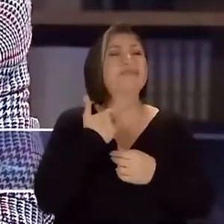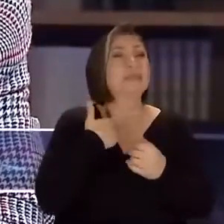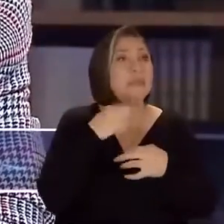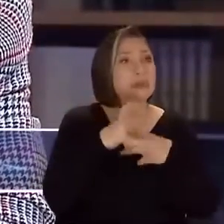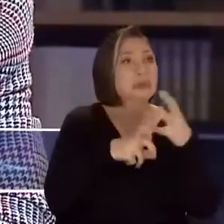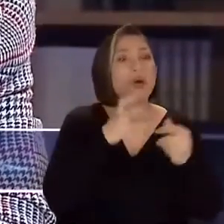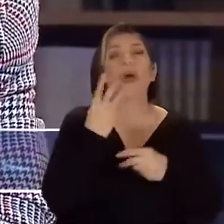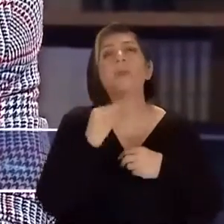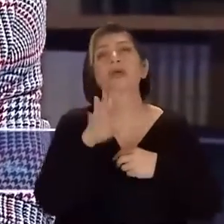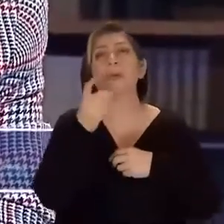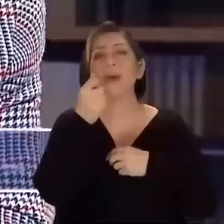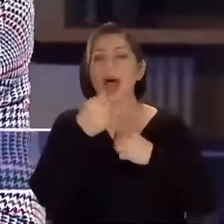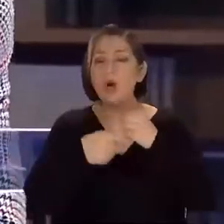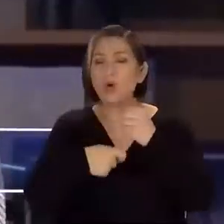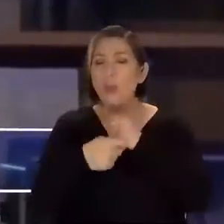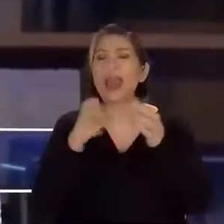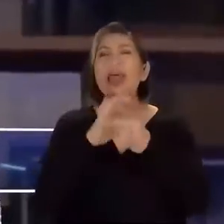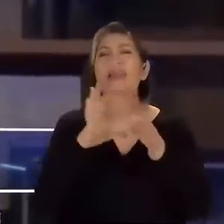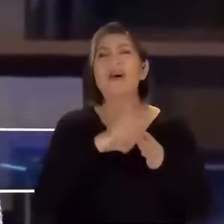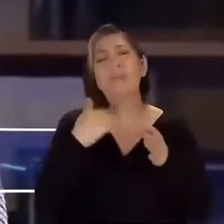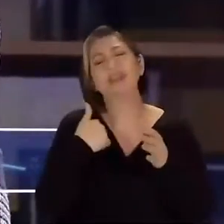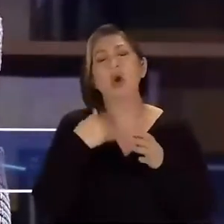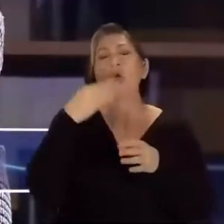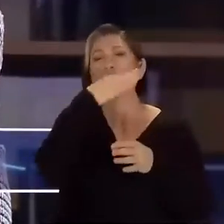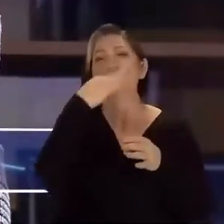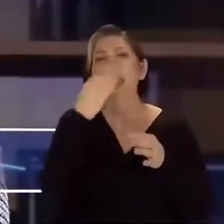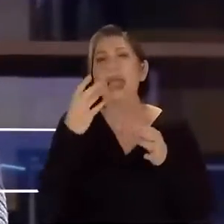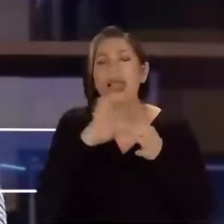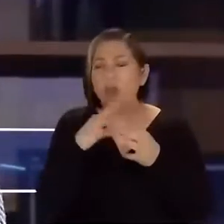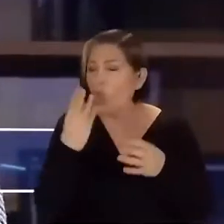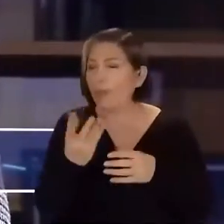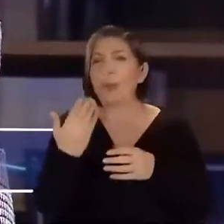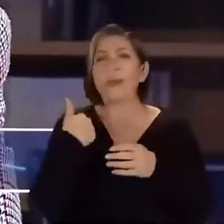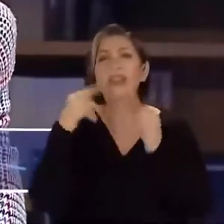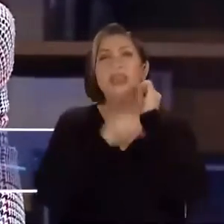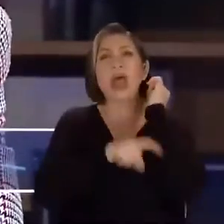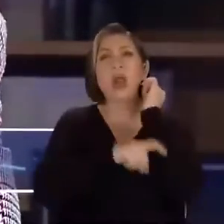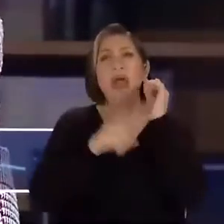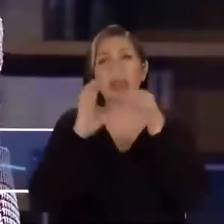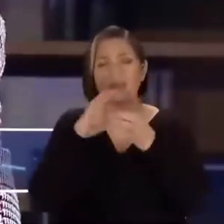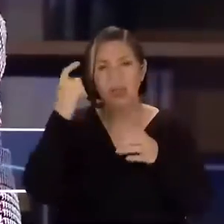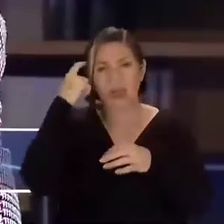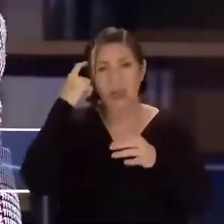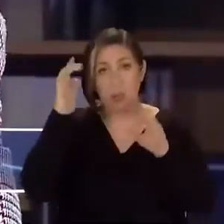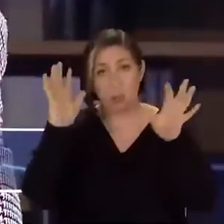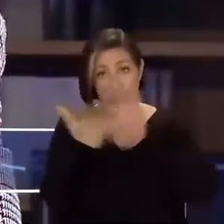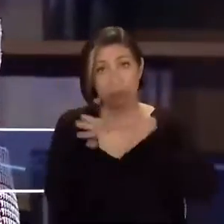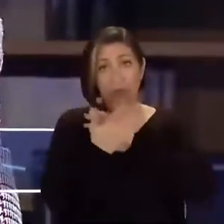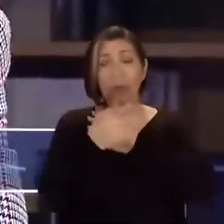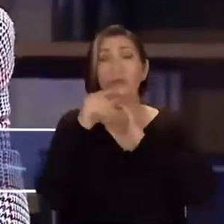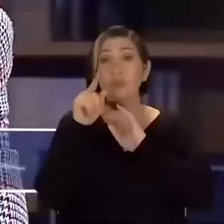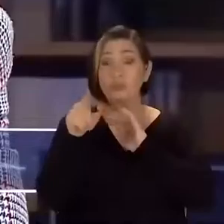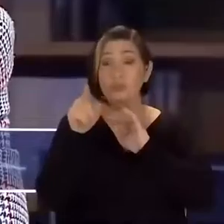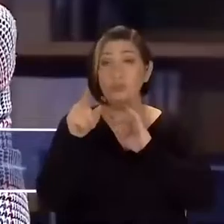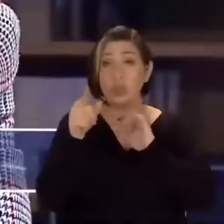Para, paranın kumarla ilgili, uyuşturucuyla ilgili, terörle ilgili kafanı bozmuşsan,